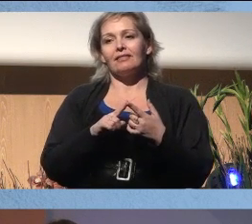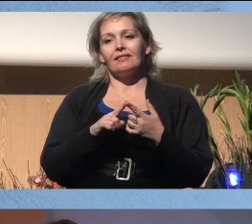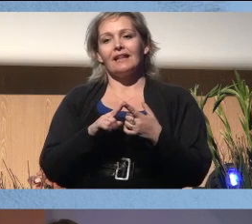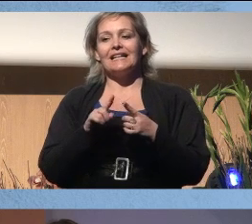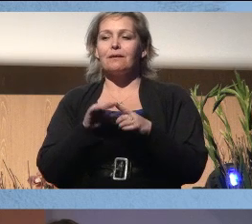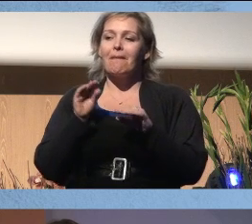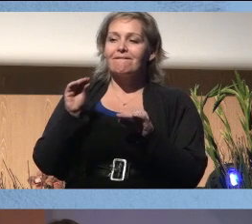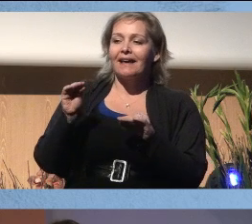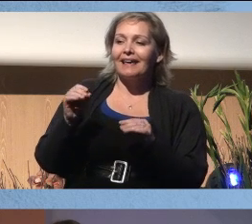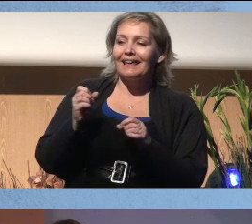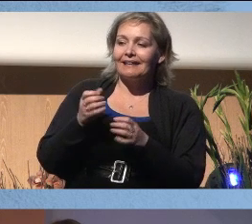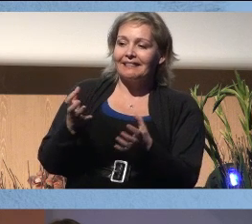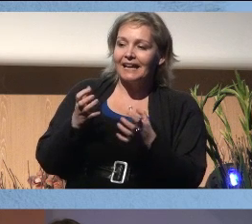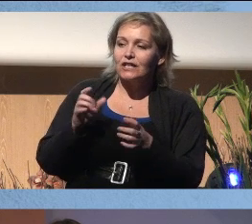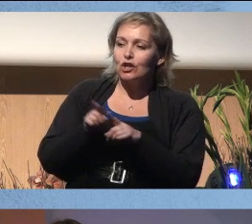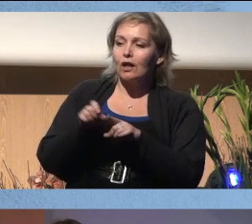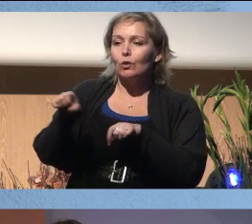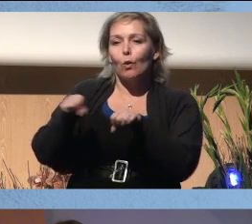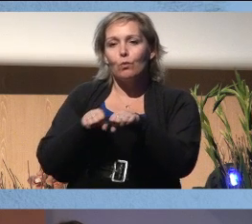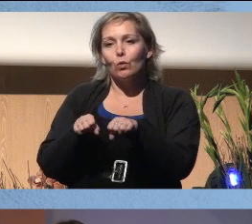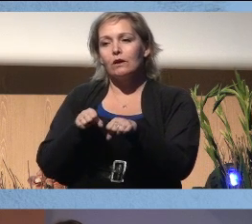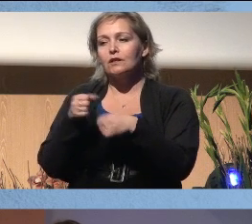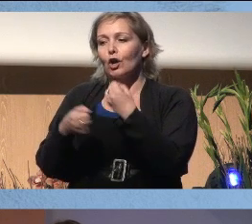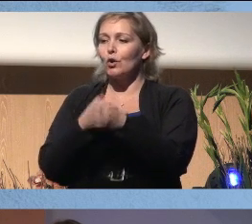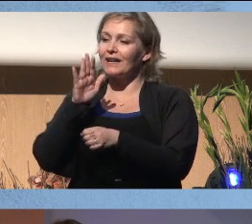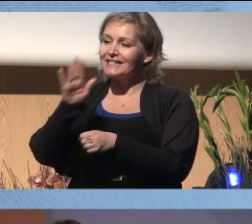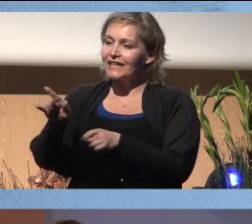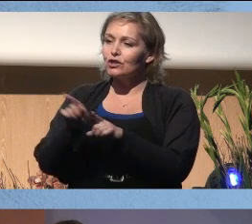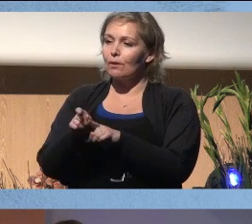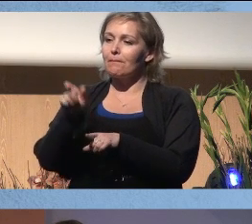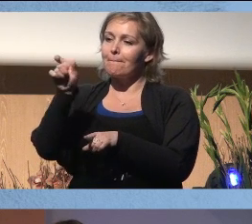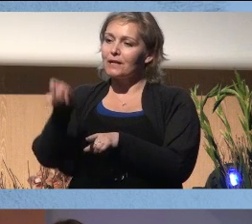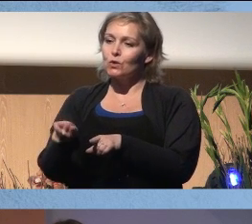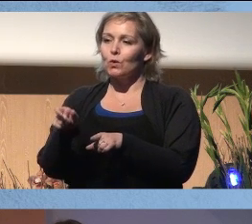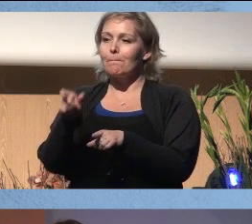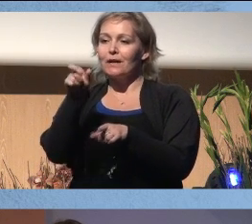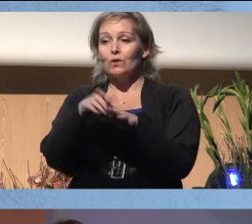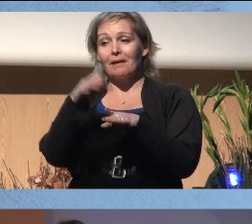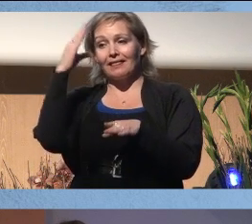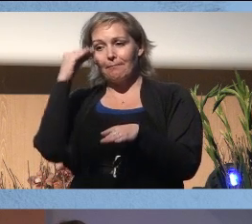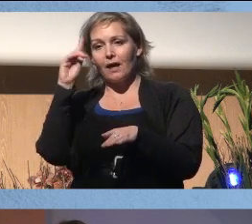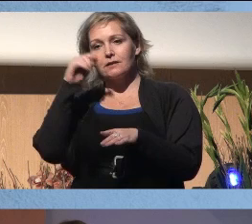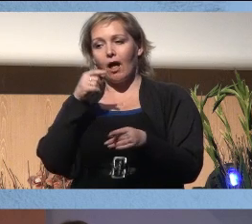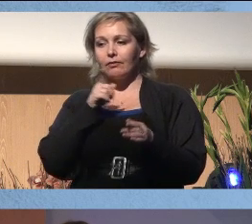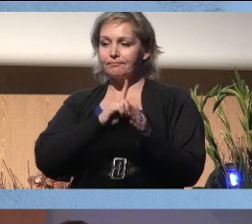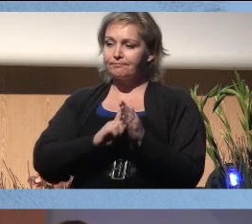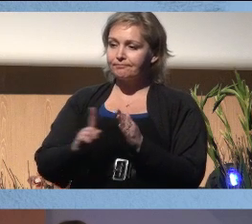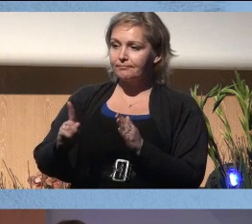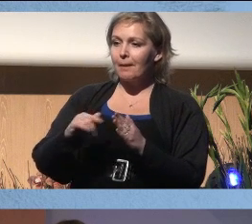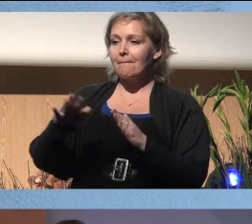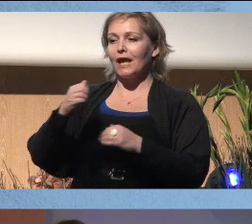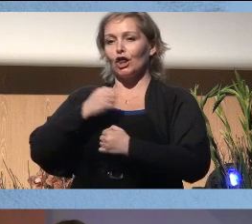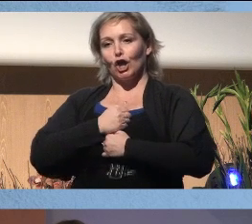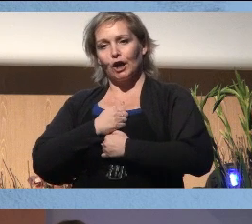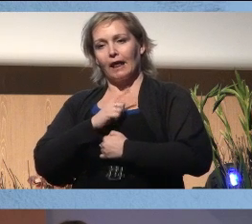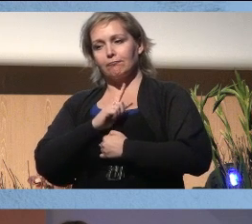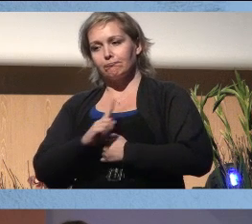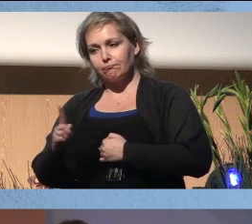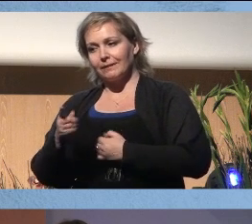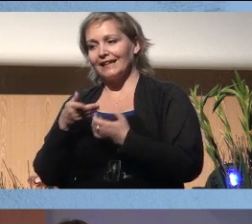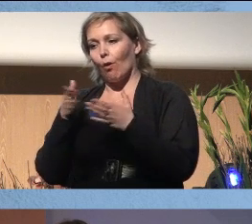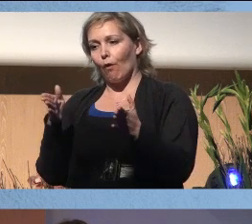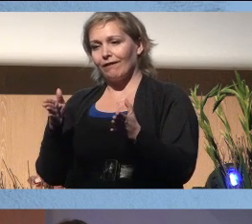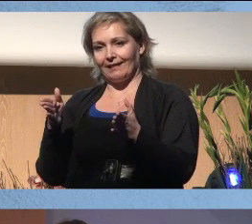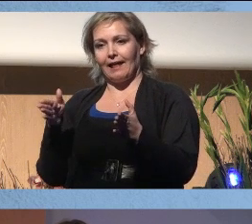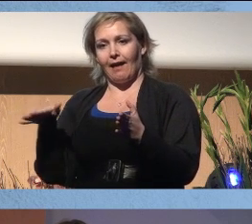vekke interessen for at kommunene gjør sitt til at personer med demens kan bevege seg med større trygghet I det